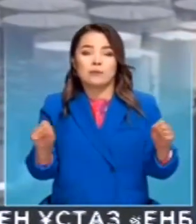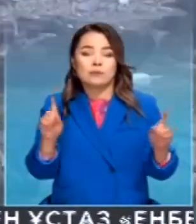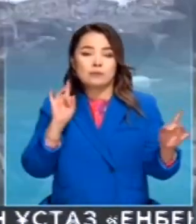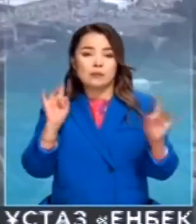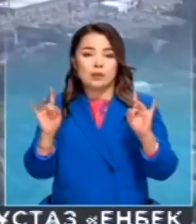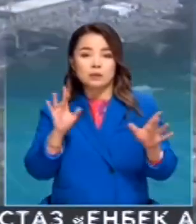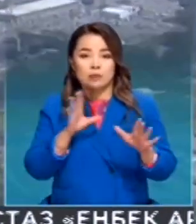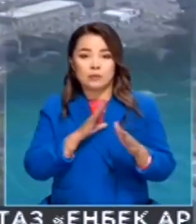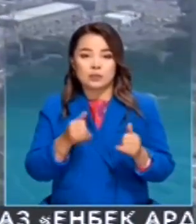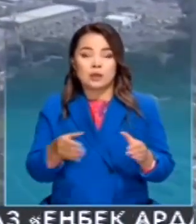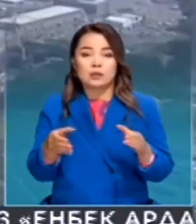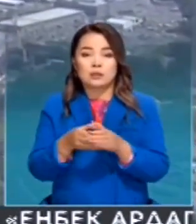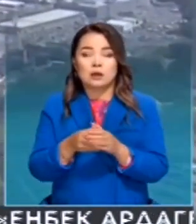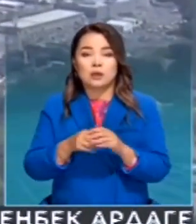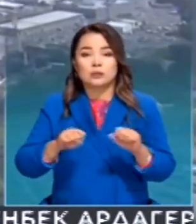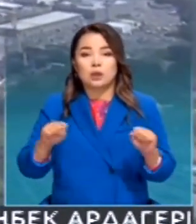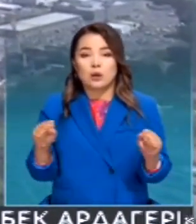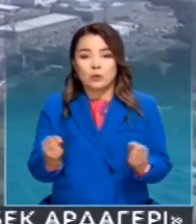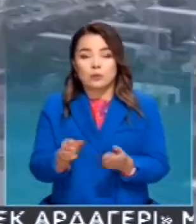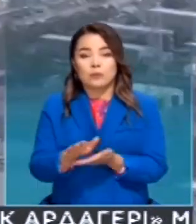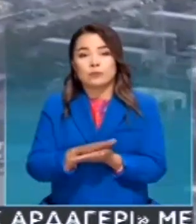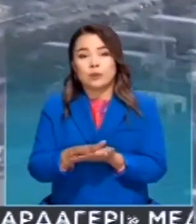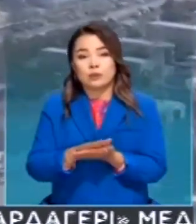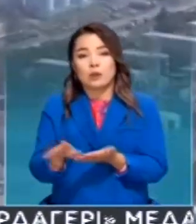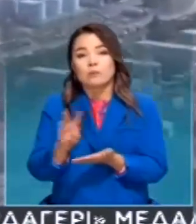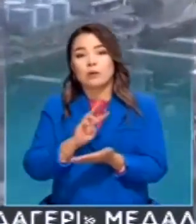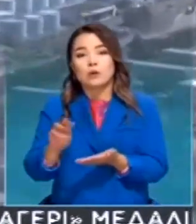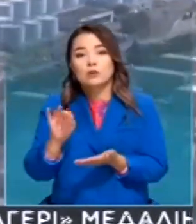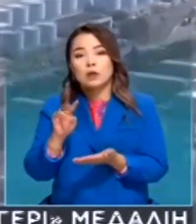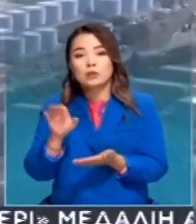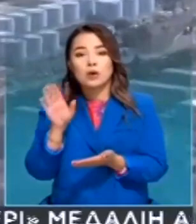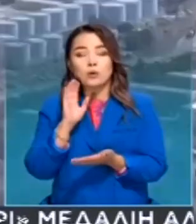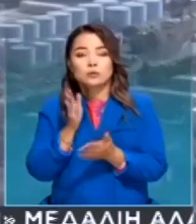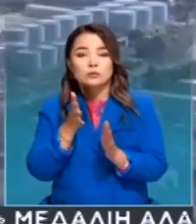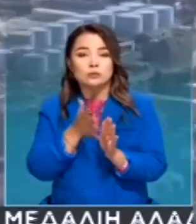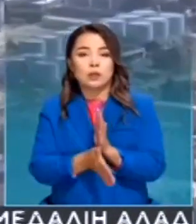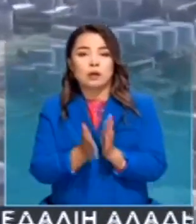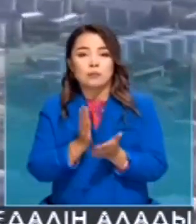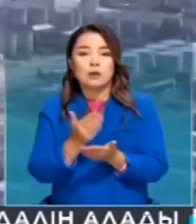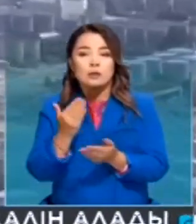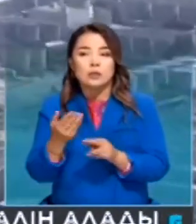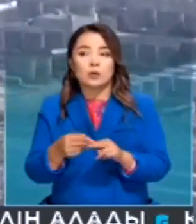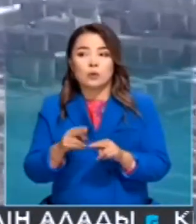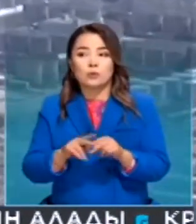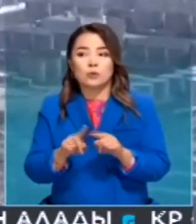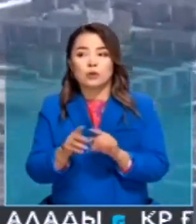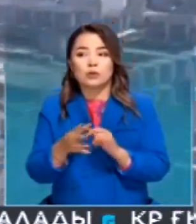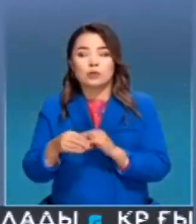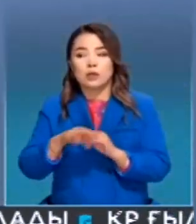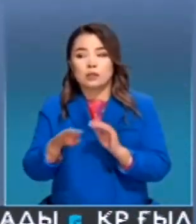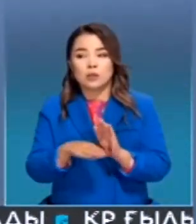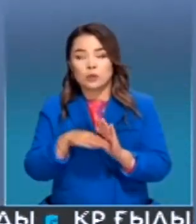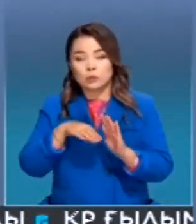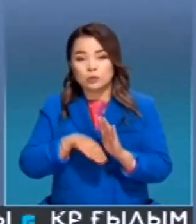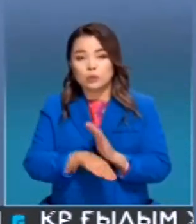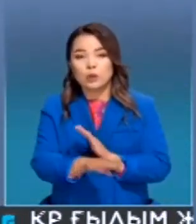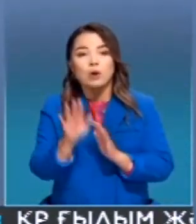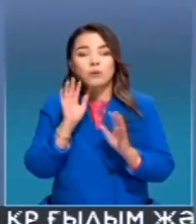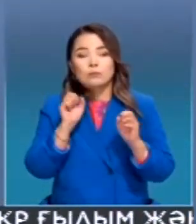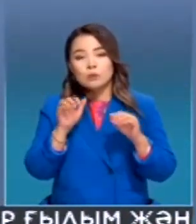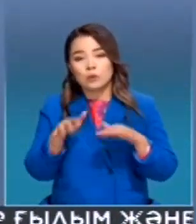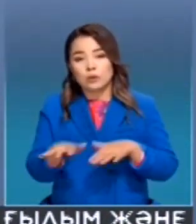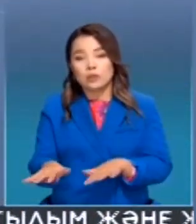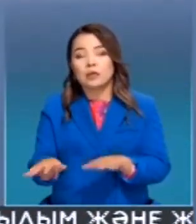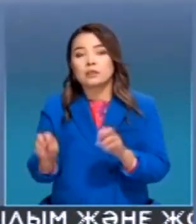бері оның реакторларын салқындатып отыруға миллион тоннадан астам су жұмсалды. Дегенмен ол жер асты туннелмен мұхитқа төгілмес